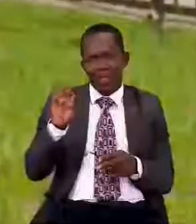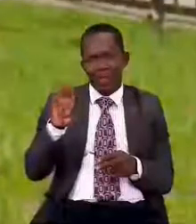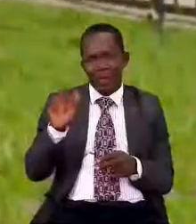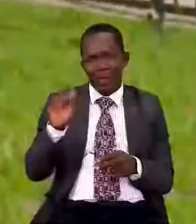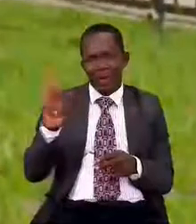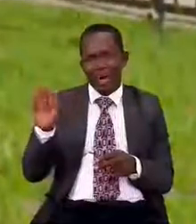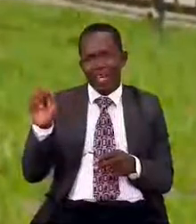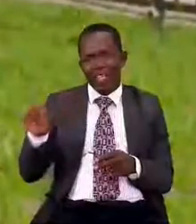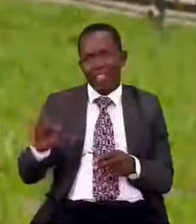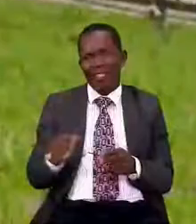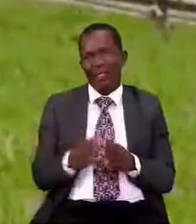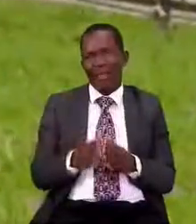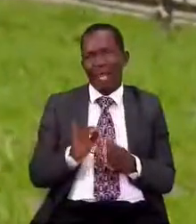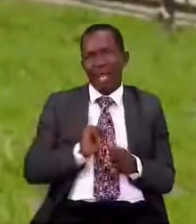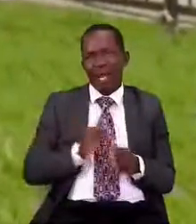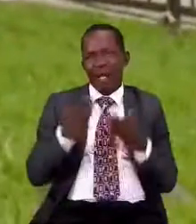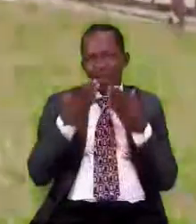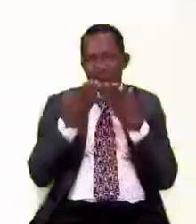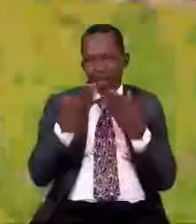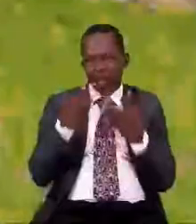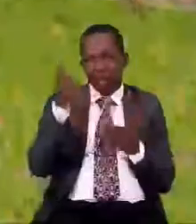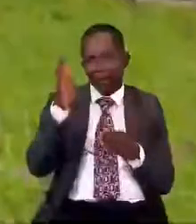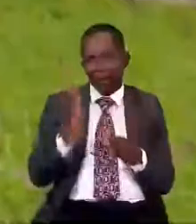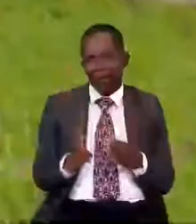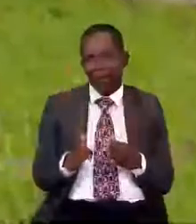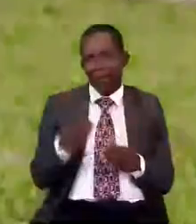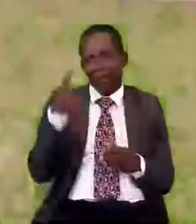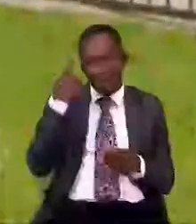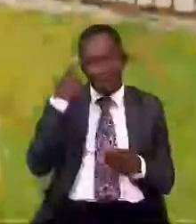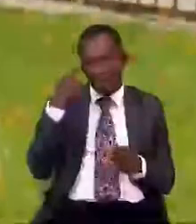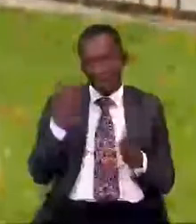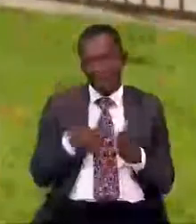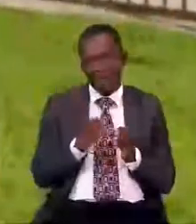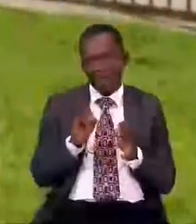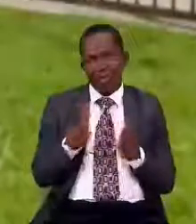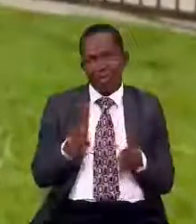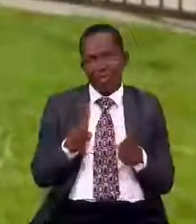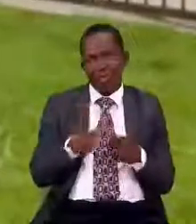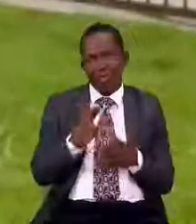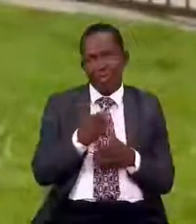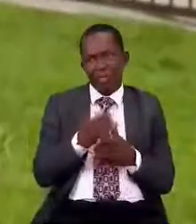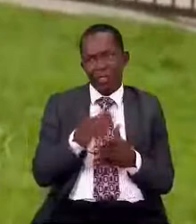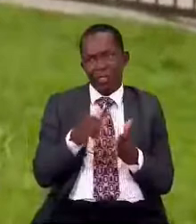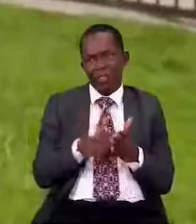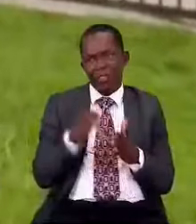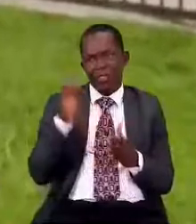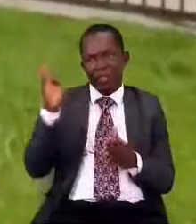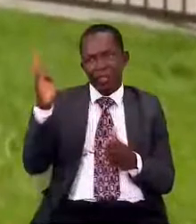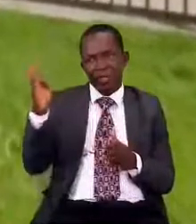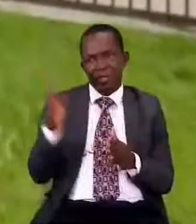donner le privilège de donner mon témoignage. Je traverse de douleurs pendant 6 ans. Je ne pouvais rien